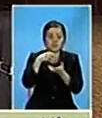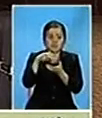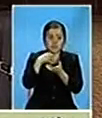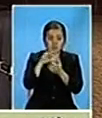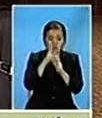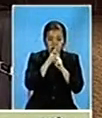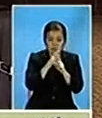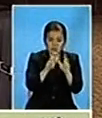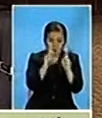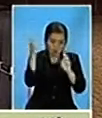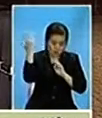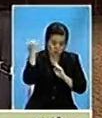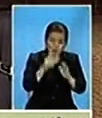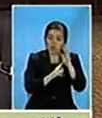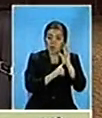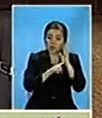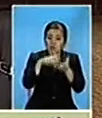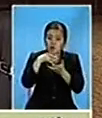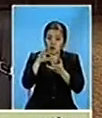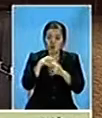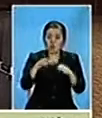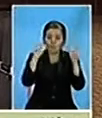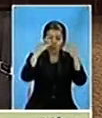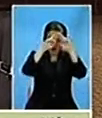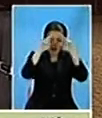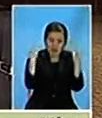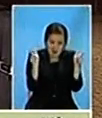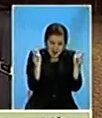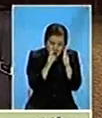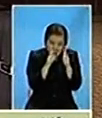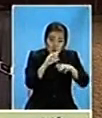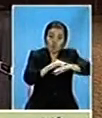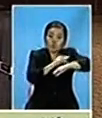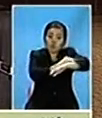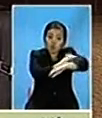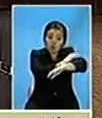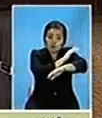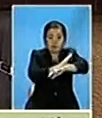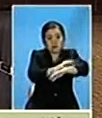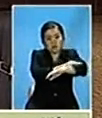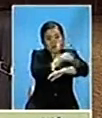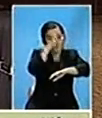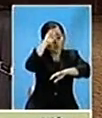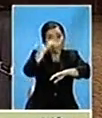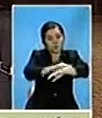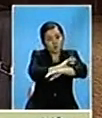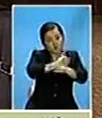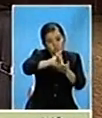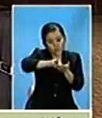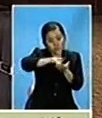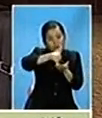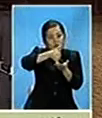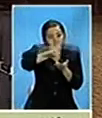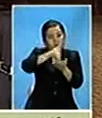ชั้นกรรมธิการเช่นคลินิกแผนไทยที่มีการนวดไปคนไข้มีกระ